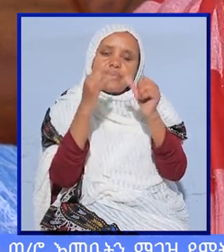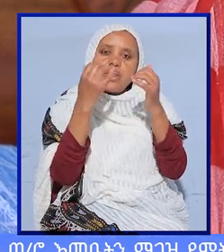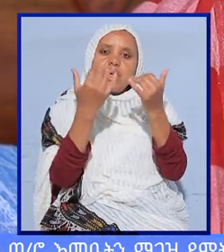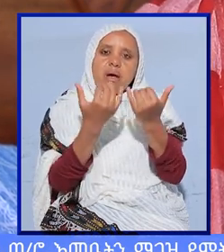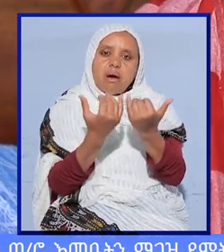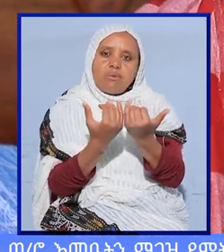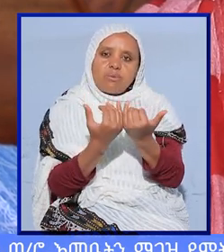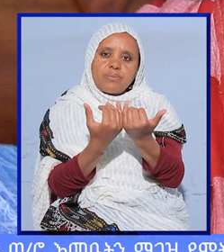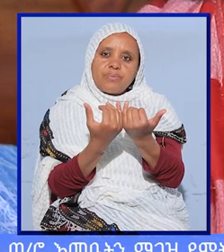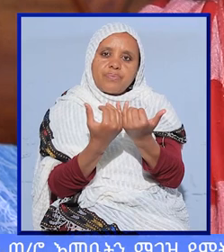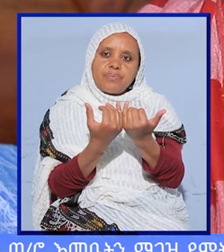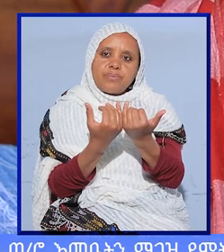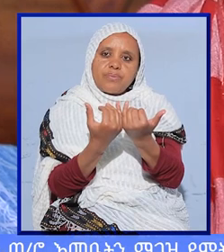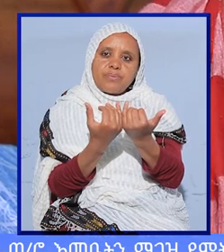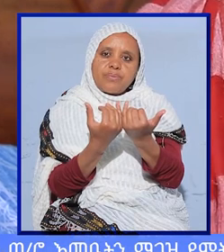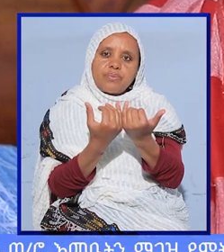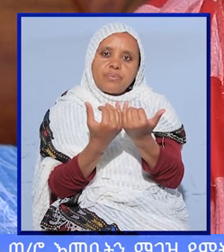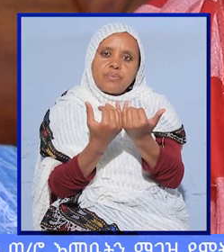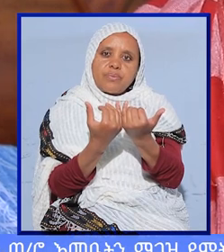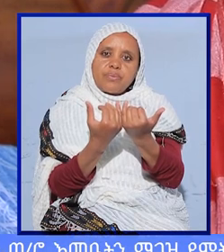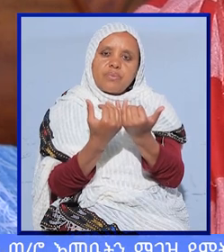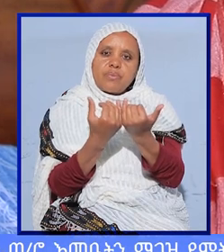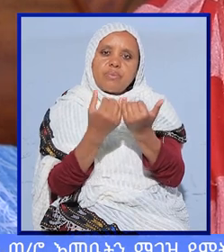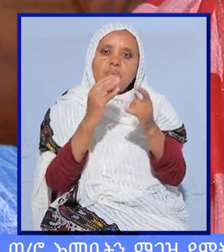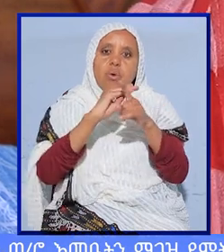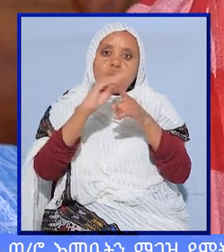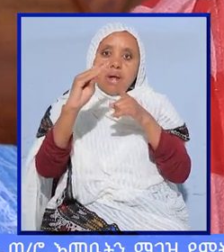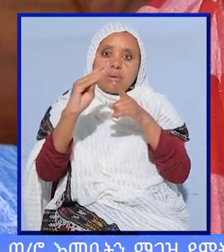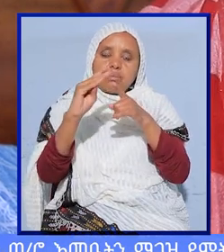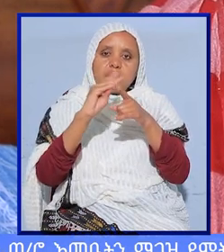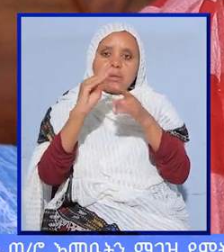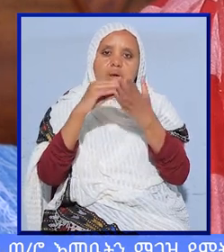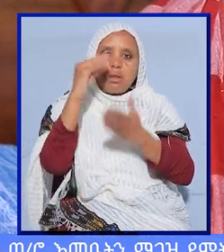አሁን ይሄ እንትን ምናምን በኦንላይን እየተማረ